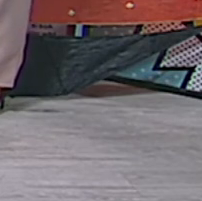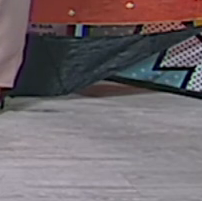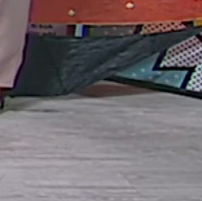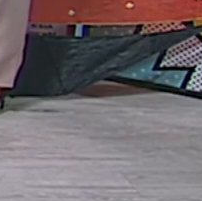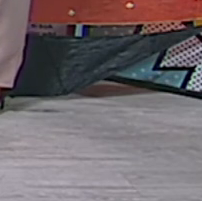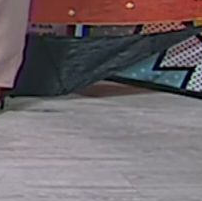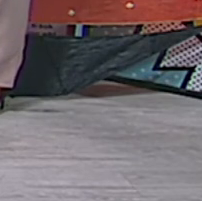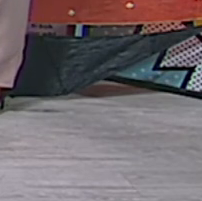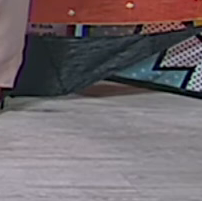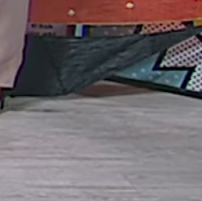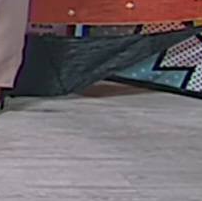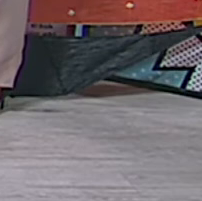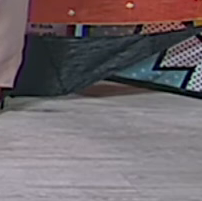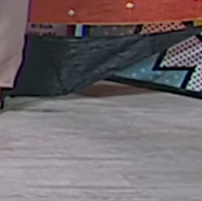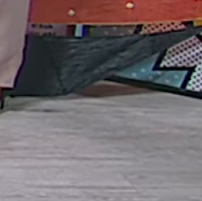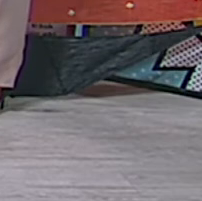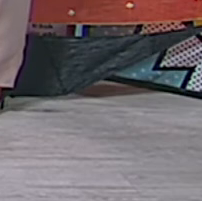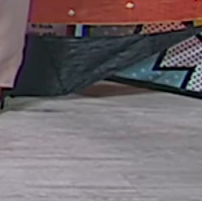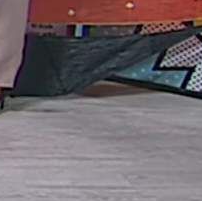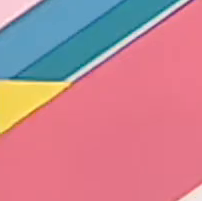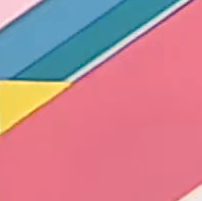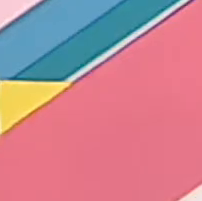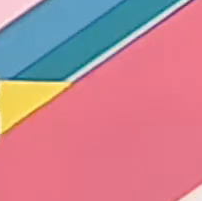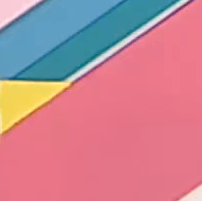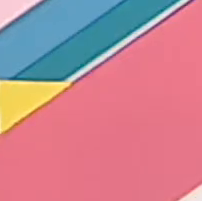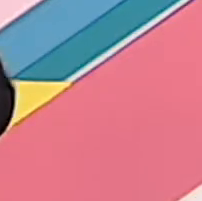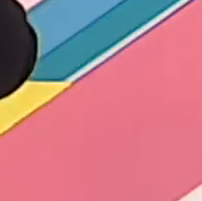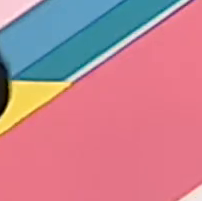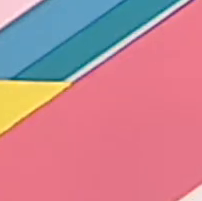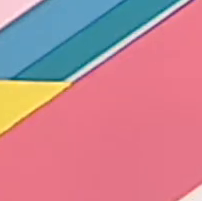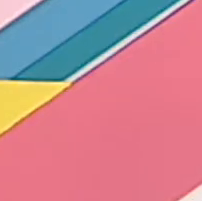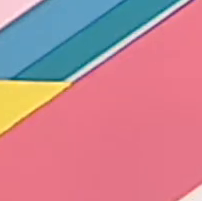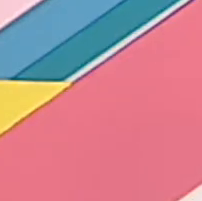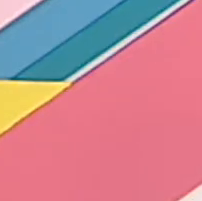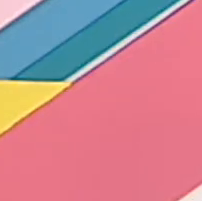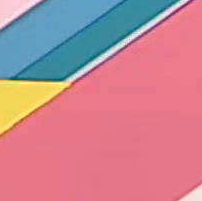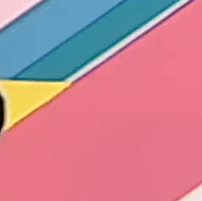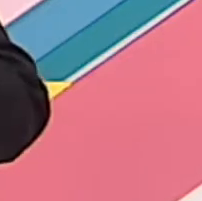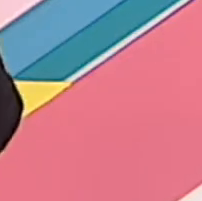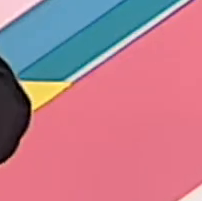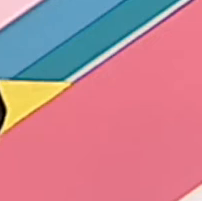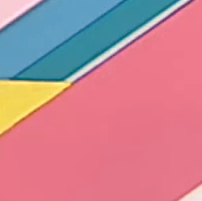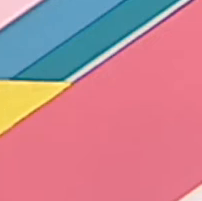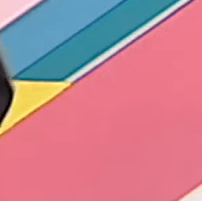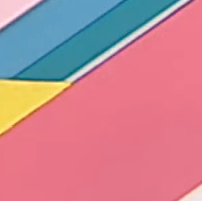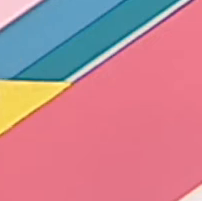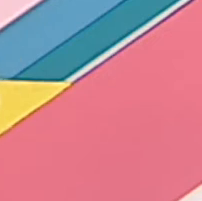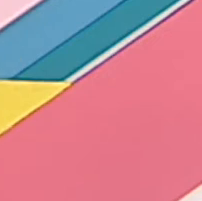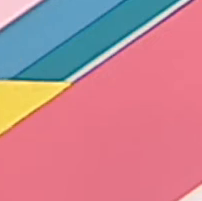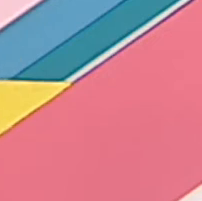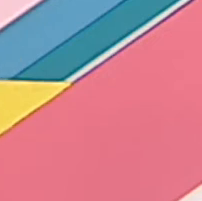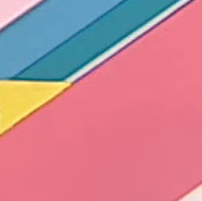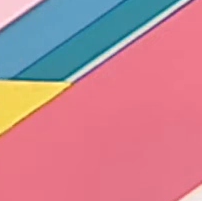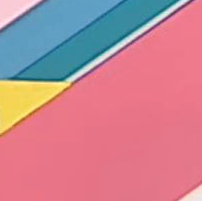ingin mengalung-alungkan kehadiran guru bahasa isyarat kita, iaitu Nur Farazilah Abdul Rahim yang merupakan guru pendidikan khas dari Sekolah